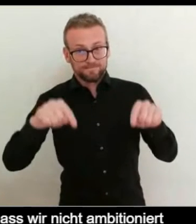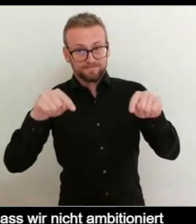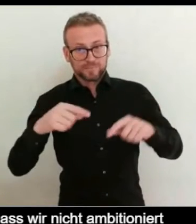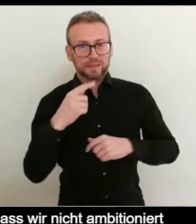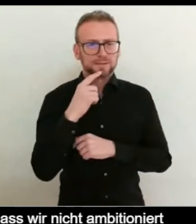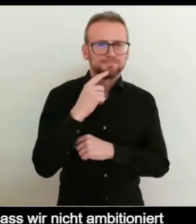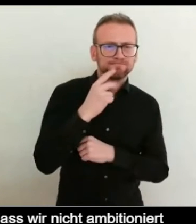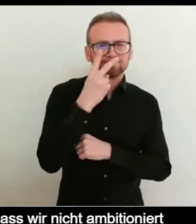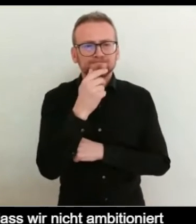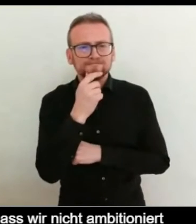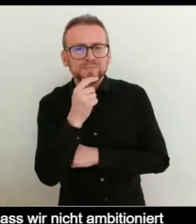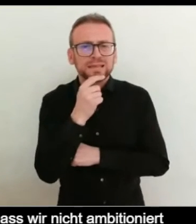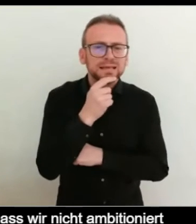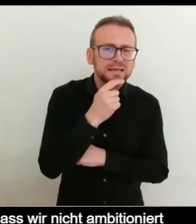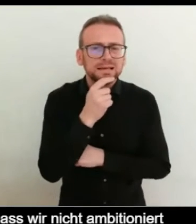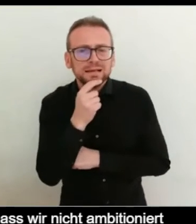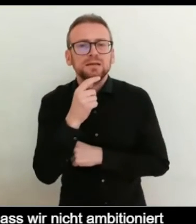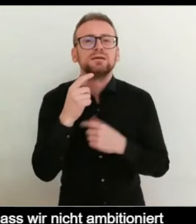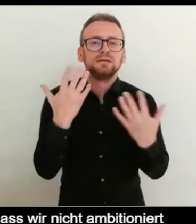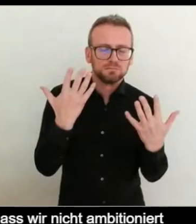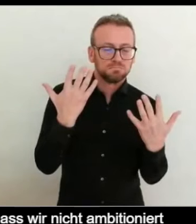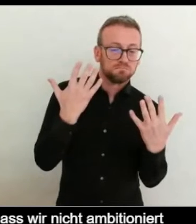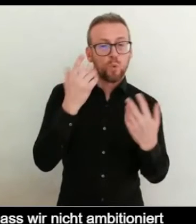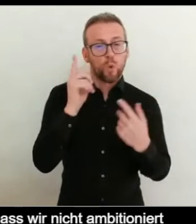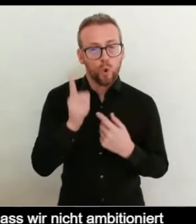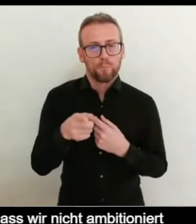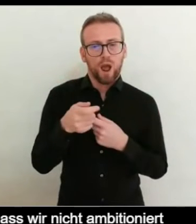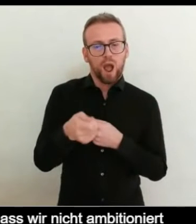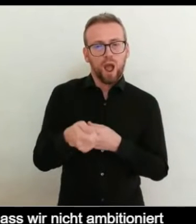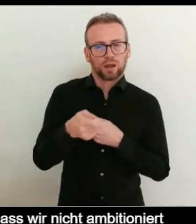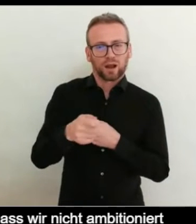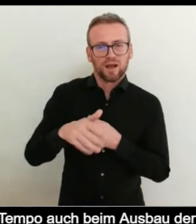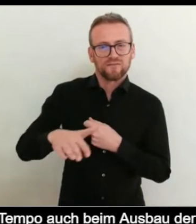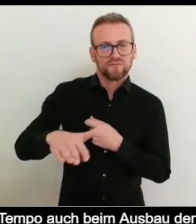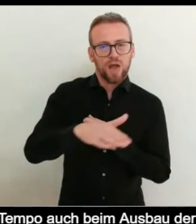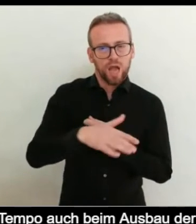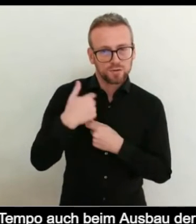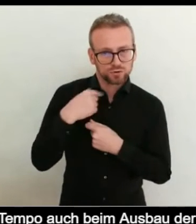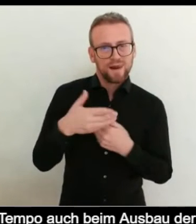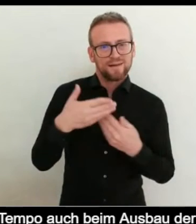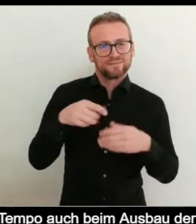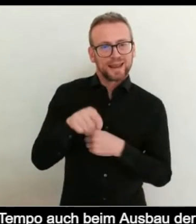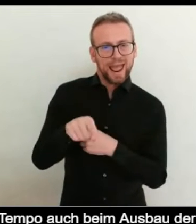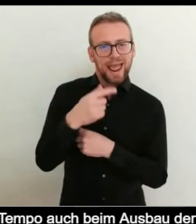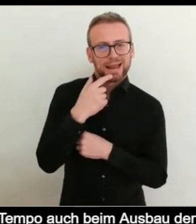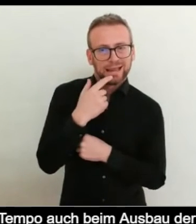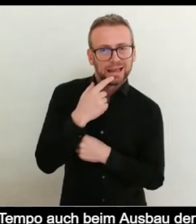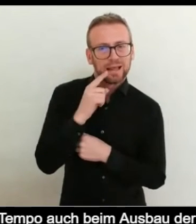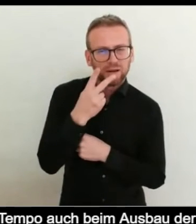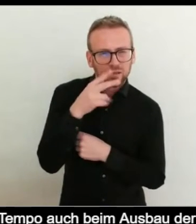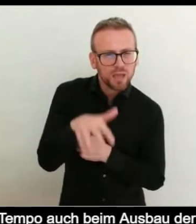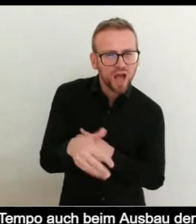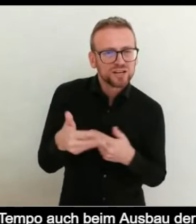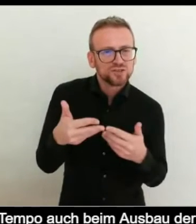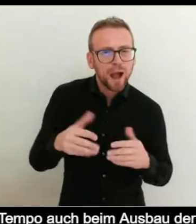der Kilowattstunde rechnen. Und wir brauchen schnelle Planungen. Bei beidem ist vom Bund noch einiges zu leisten. Wir werden